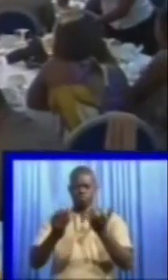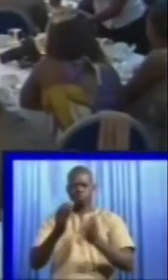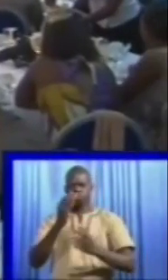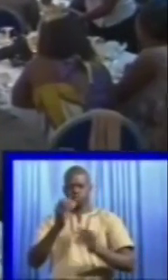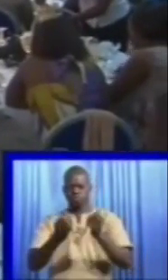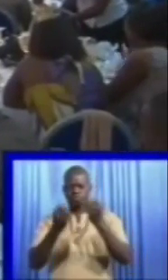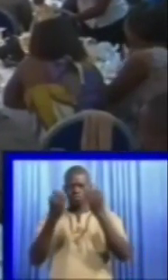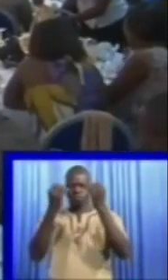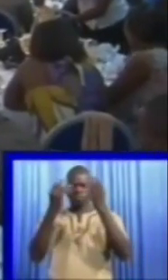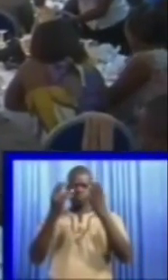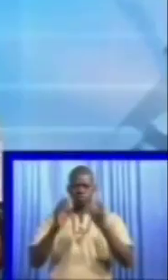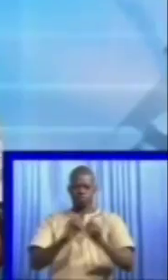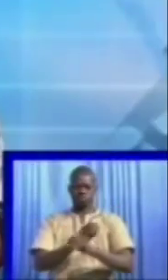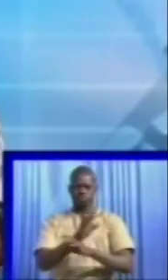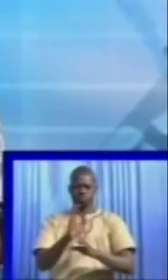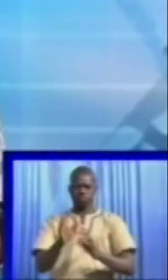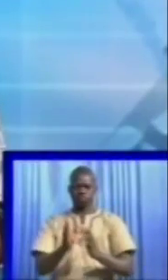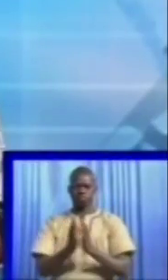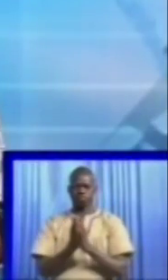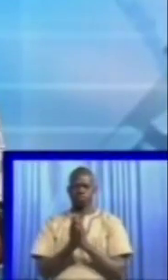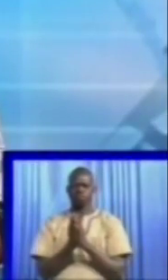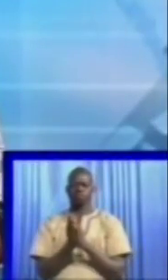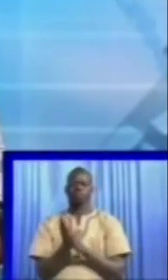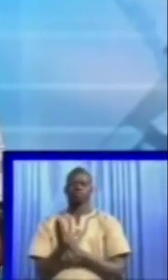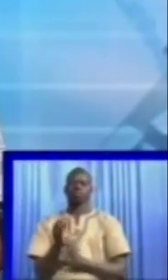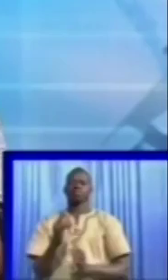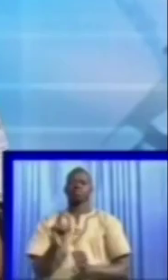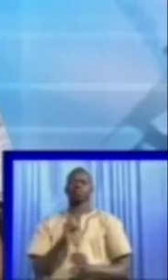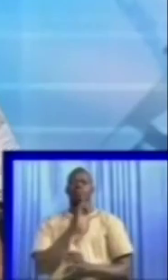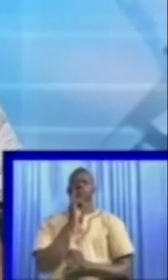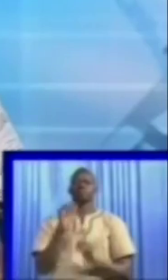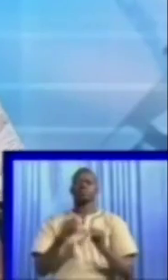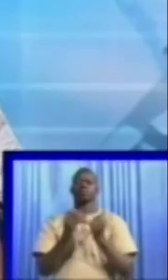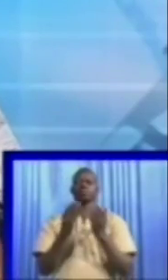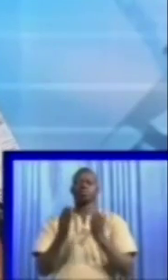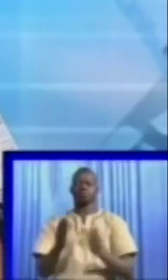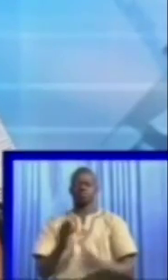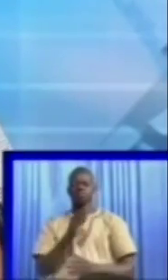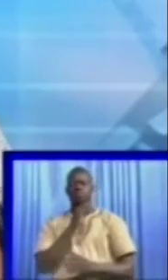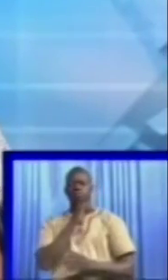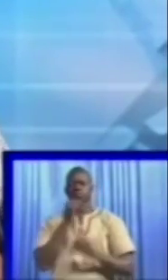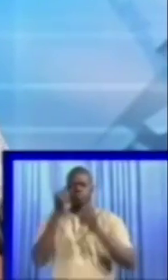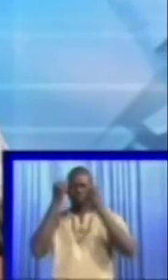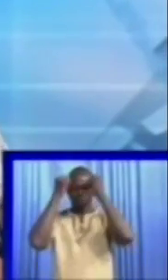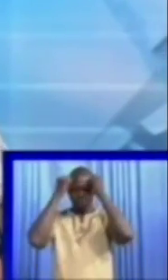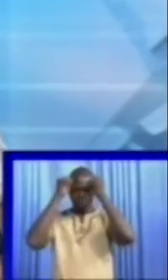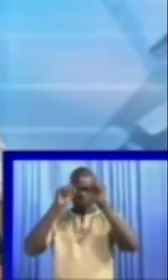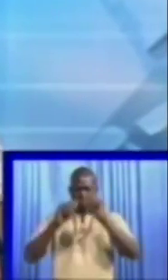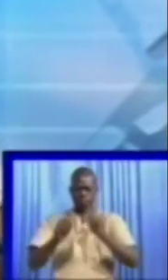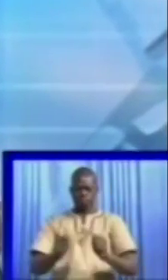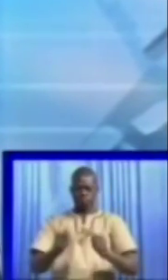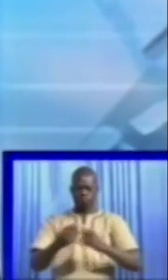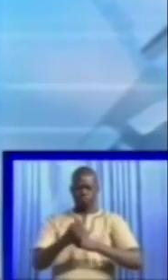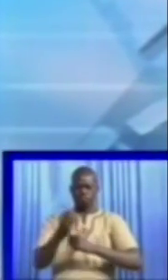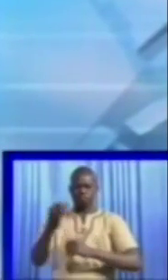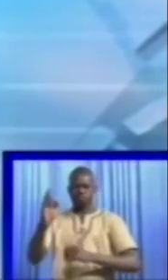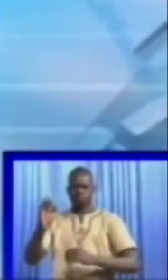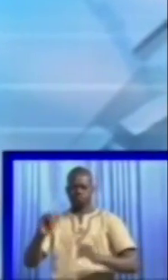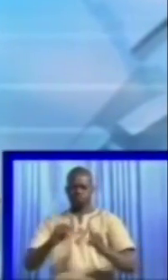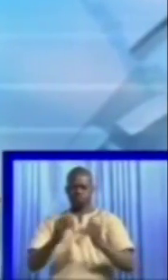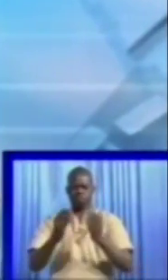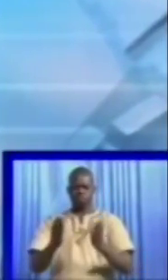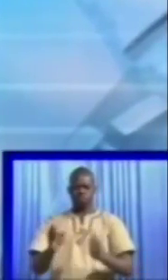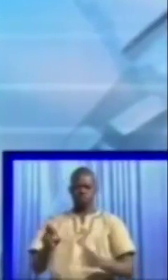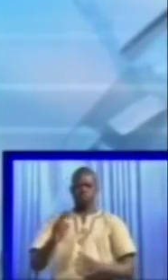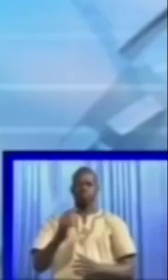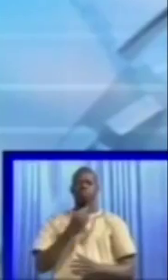beaucoup plus élargie. Il est journaliste et ancien président de l'agence France Presse, je vous le disais en titre.